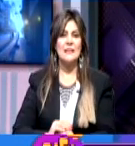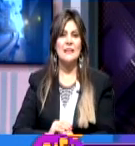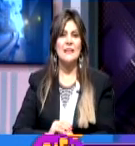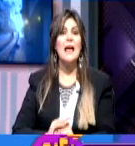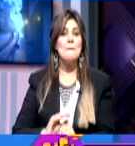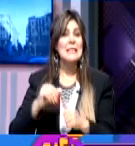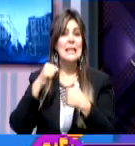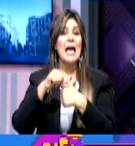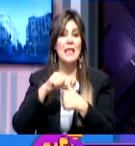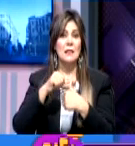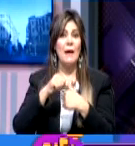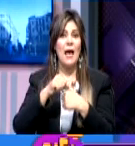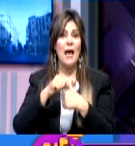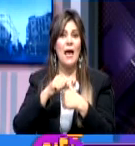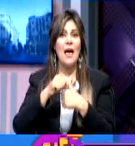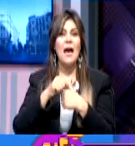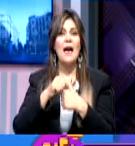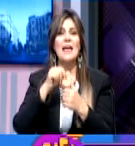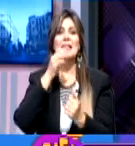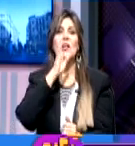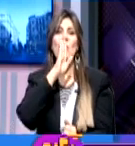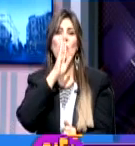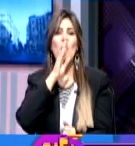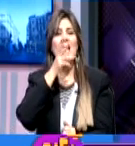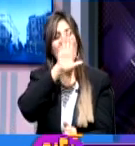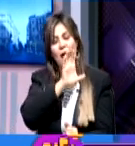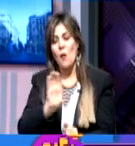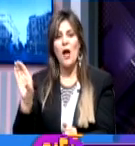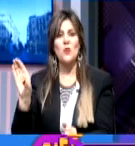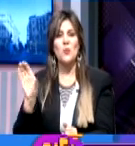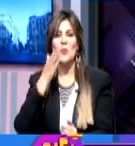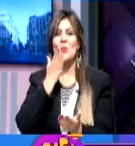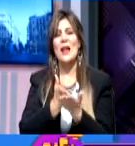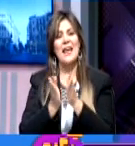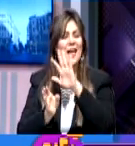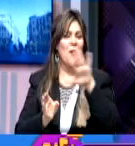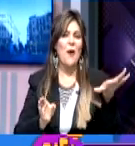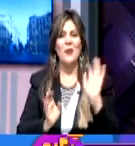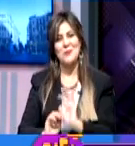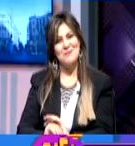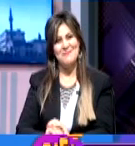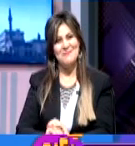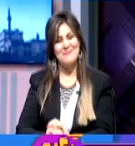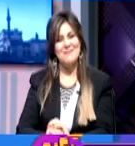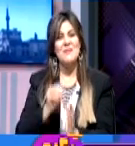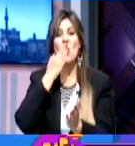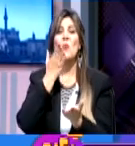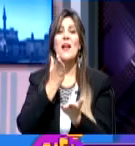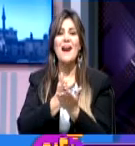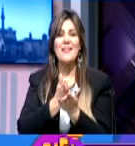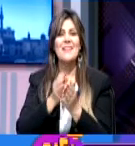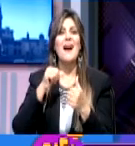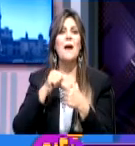أنه الوثائق شيء والحقائق شيء آخر، والحقائق أبقى من